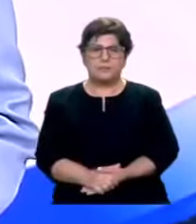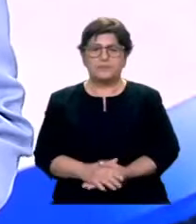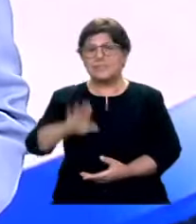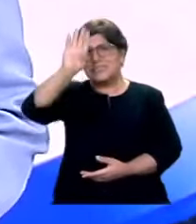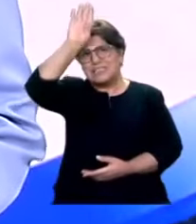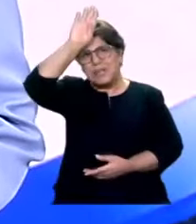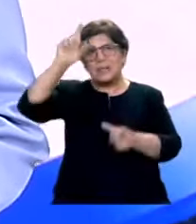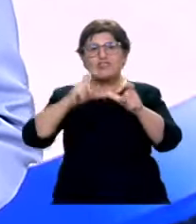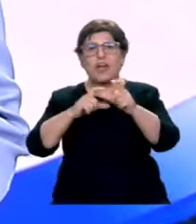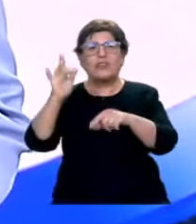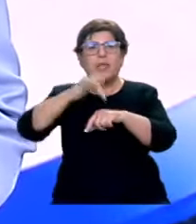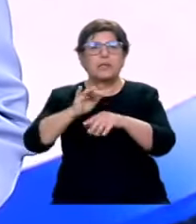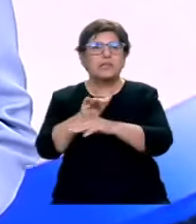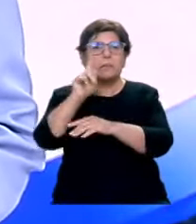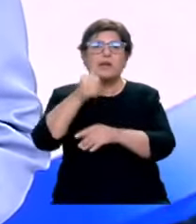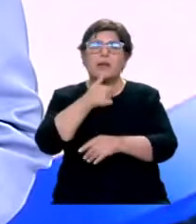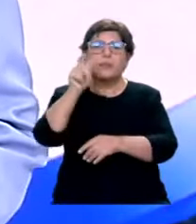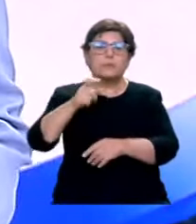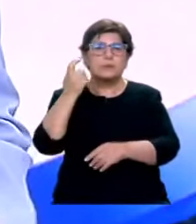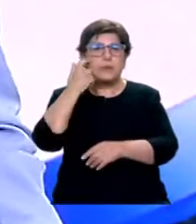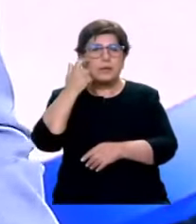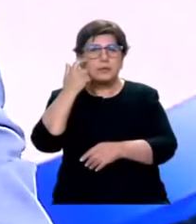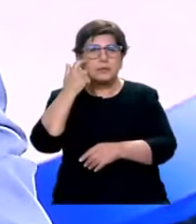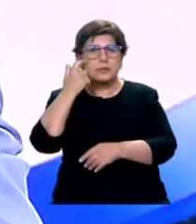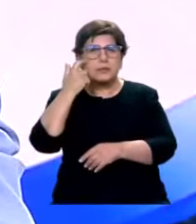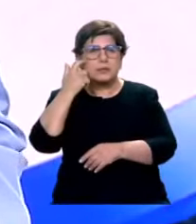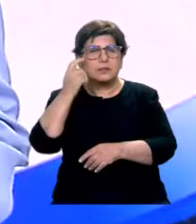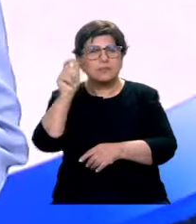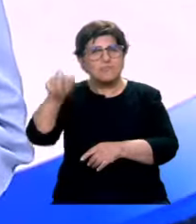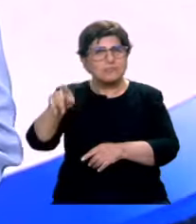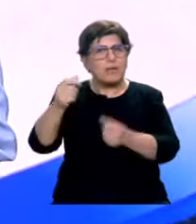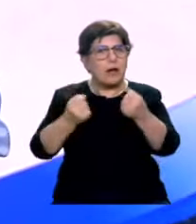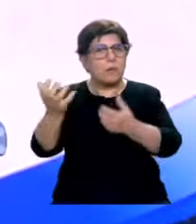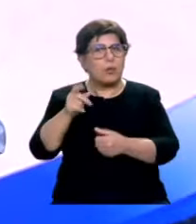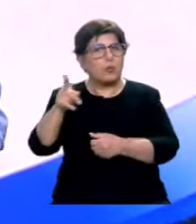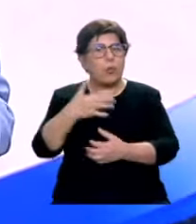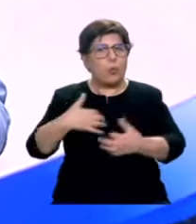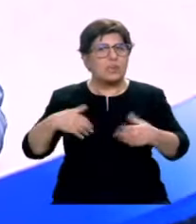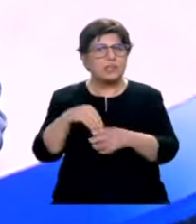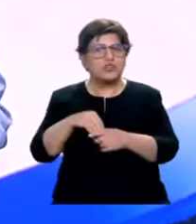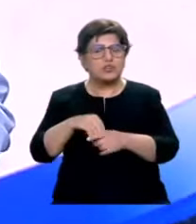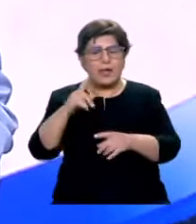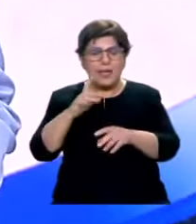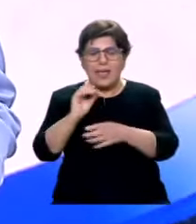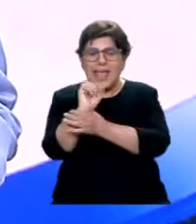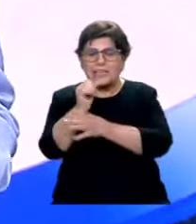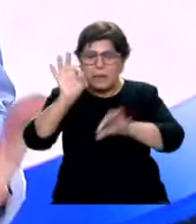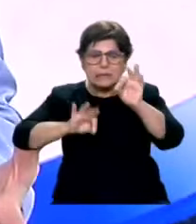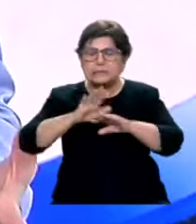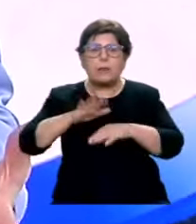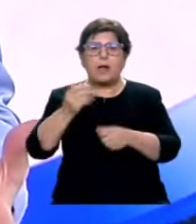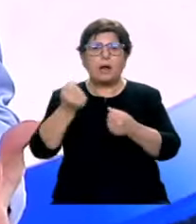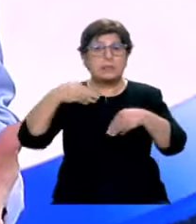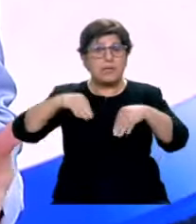İstanbul Sancaktepe'de yaşayan bir adam tanıdıktan bir araç aldı Ona güvendiği için de ekspertiz Yaptırmadı aracı